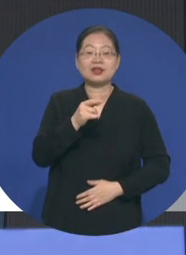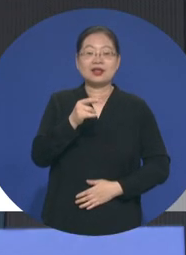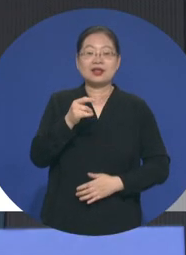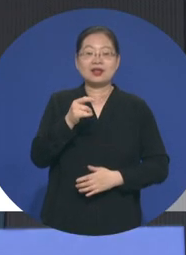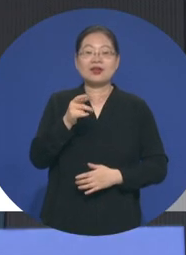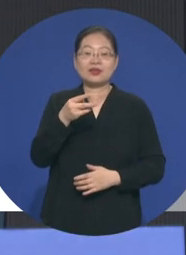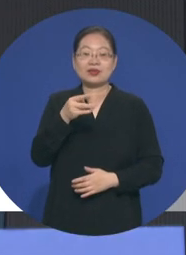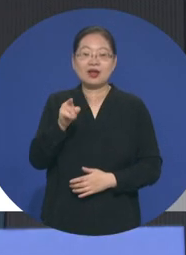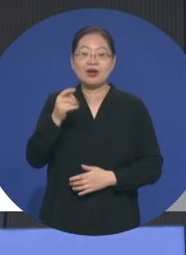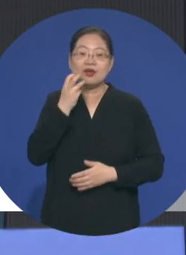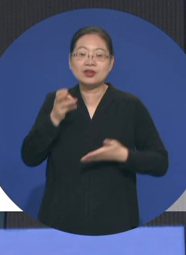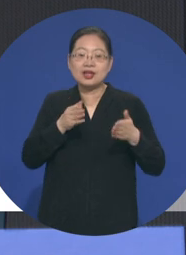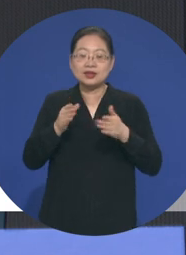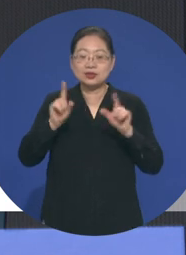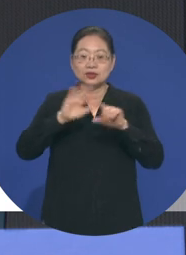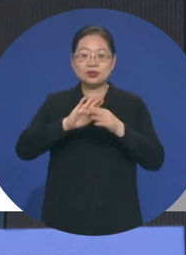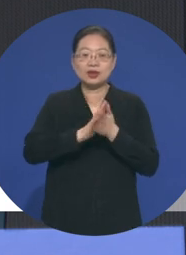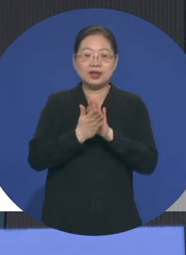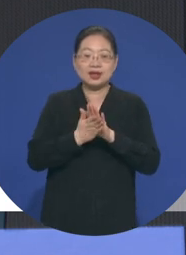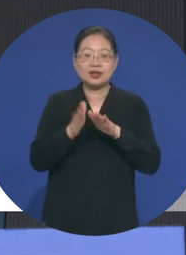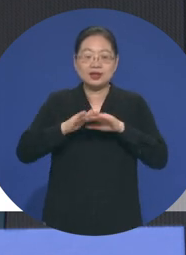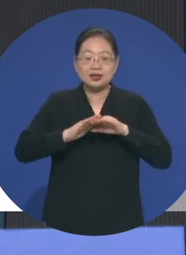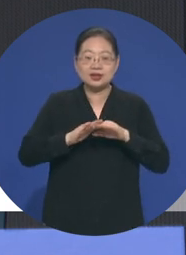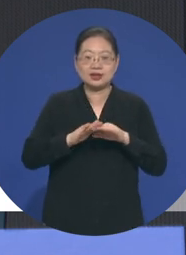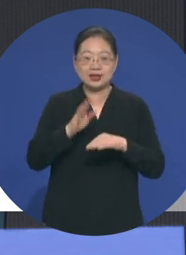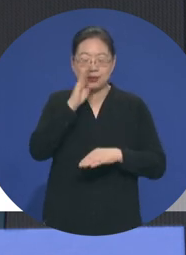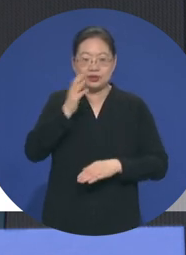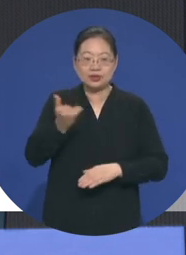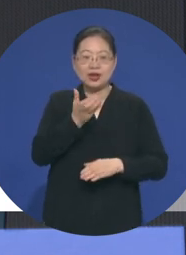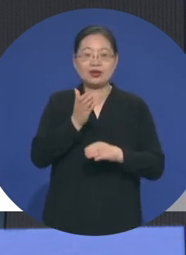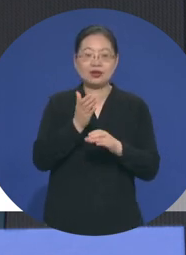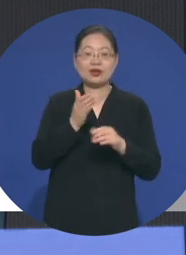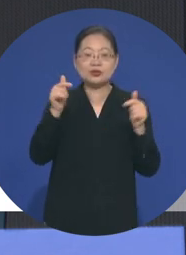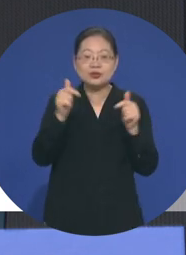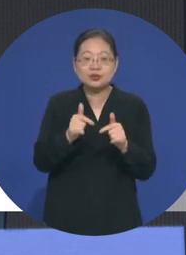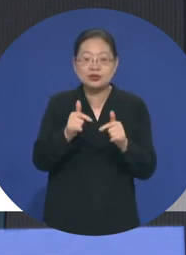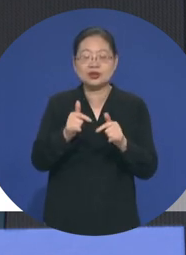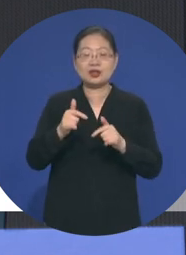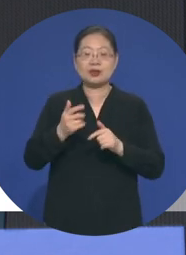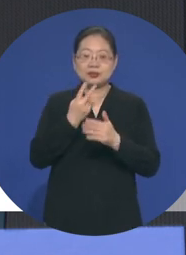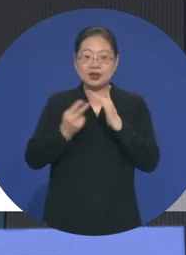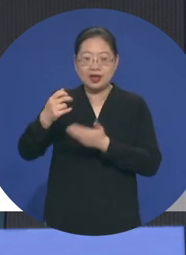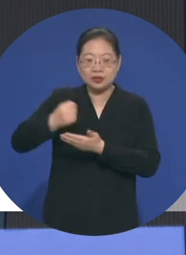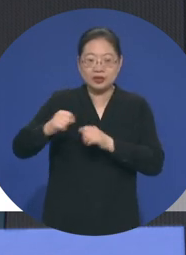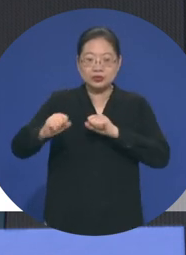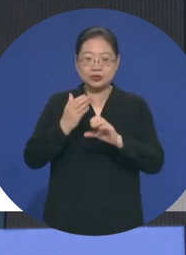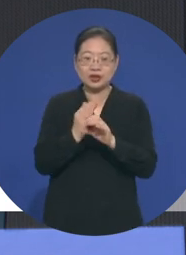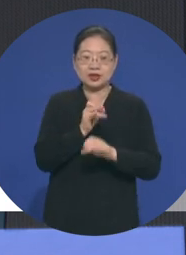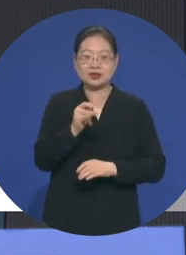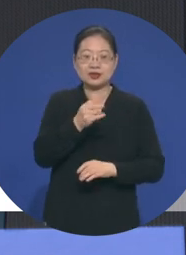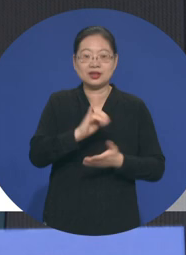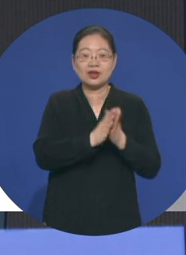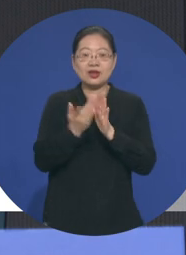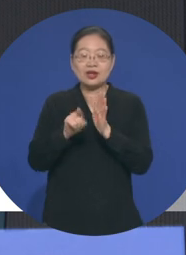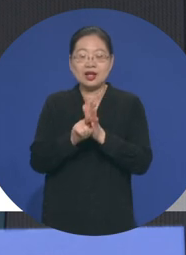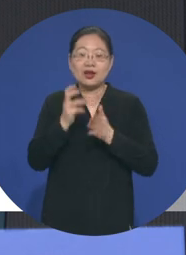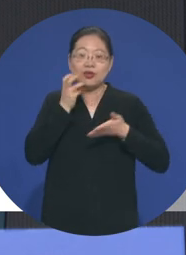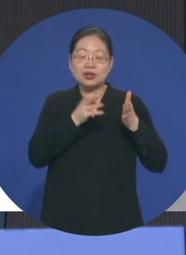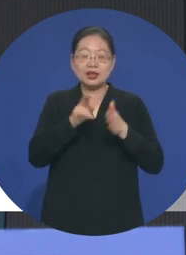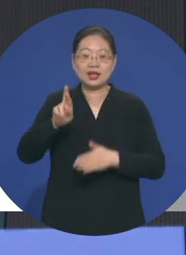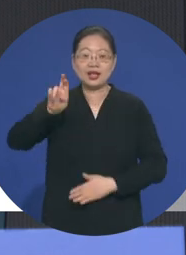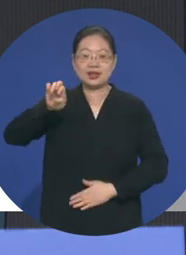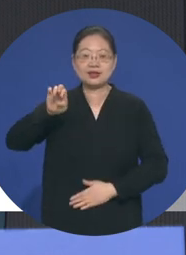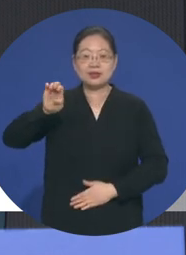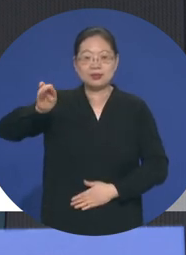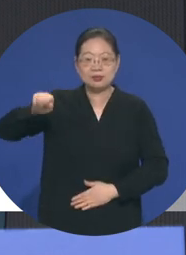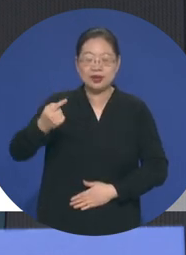우리 기후변화에 대응하는 탄소 중립 전략과 비전을 가지고 전체적인 대응을 하고 있고 그래서 에너지 전환을 위해서 경기